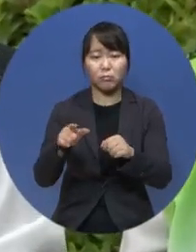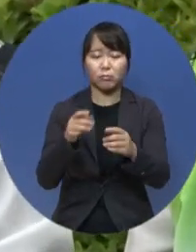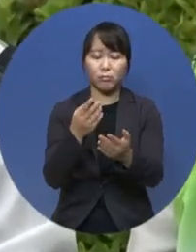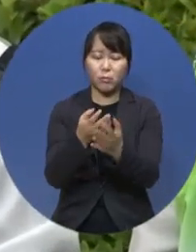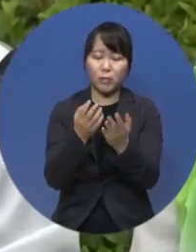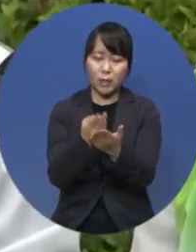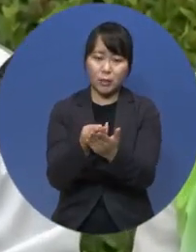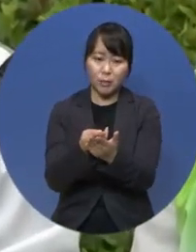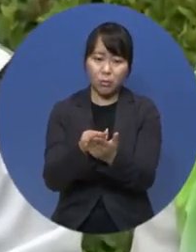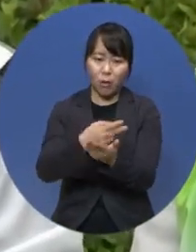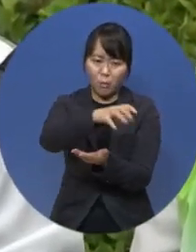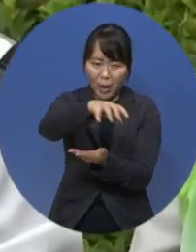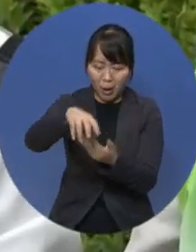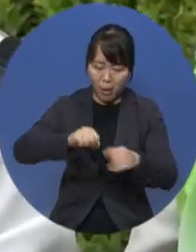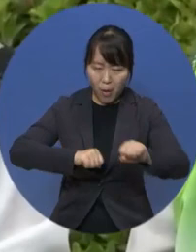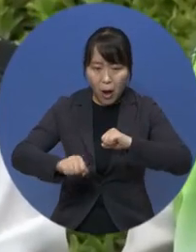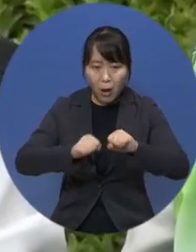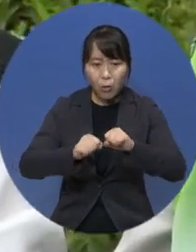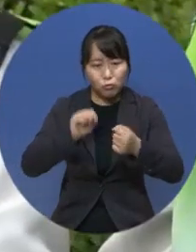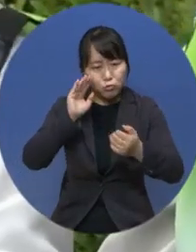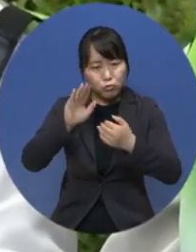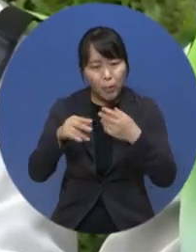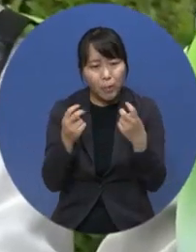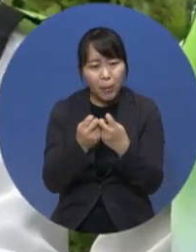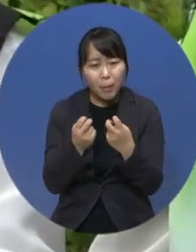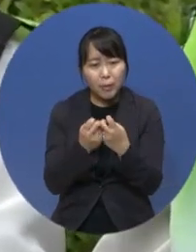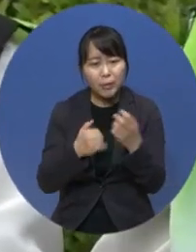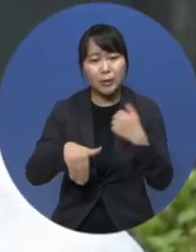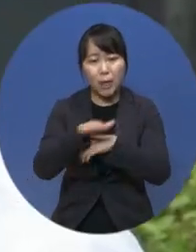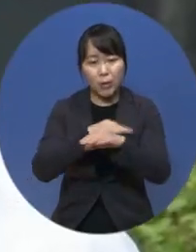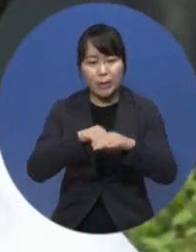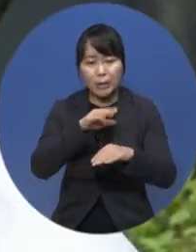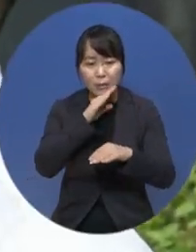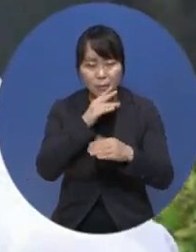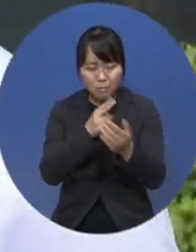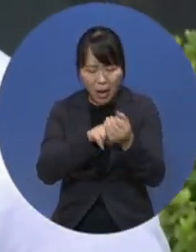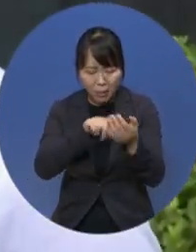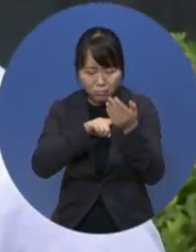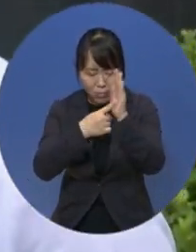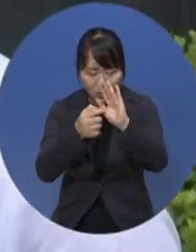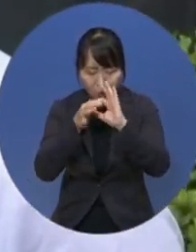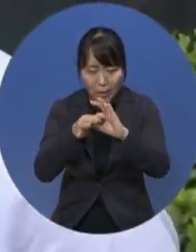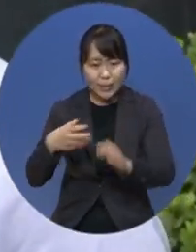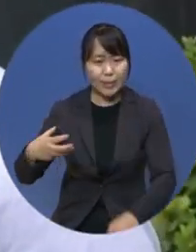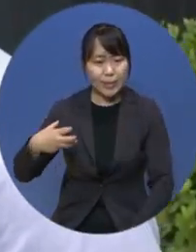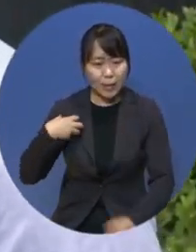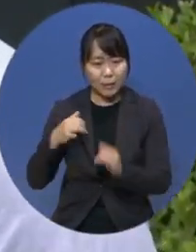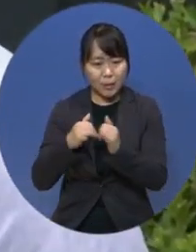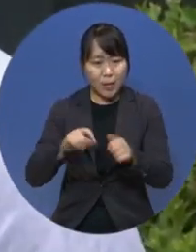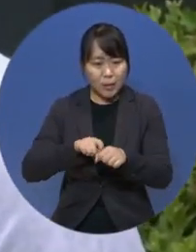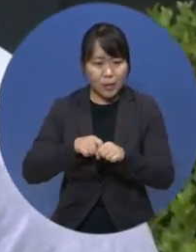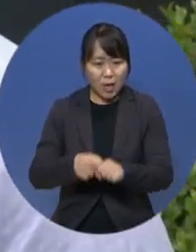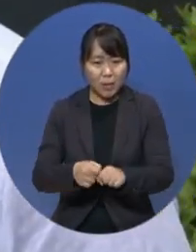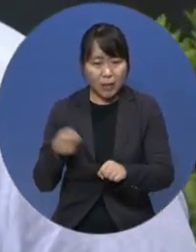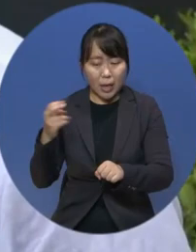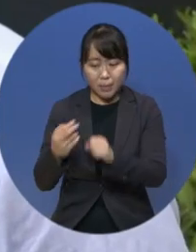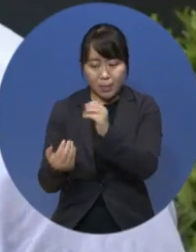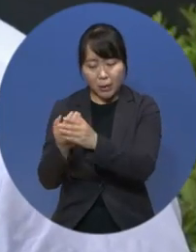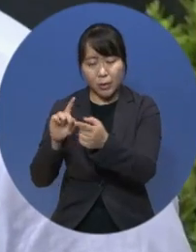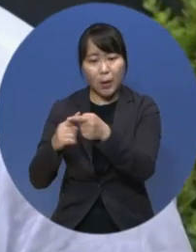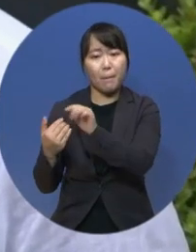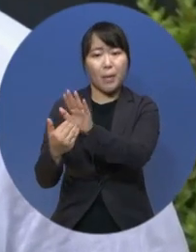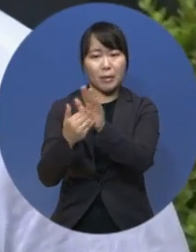수 활동을 정리하고 후속조치로 사태 진상 그냥 관련 책임자 처벌의 제발 방지 등이